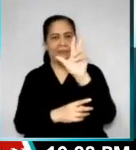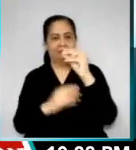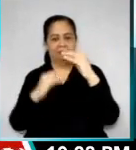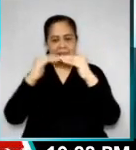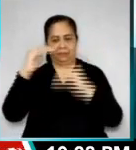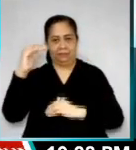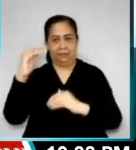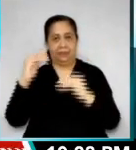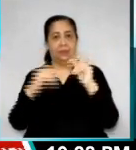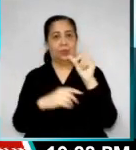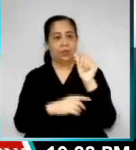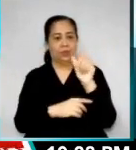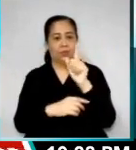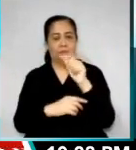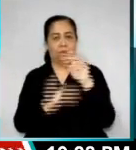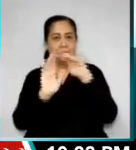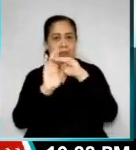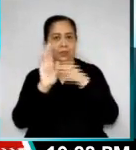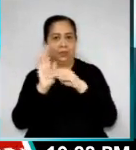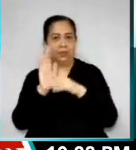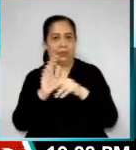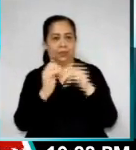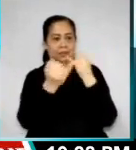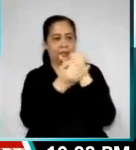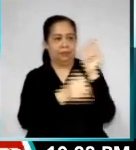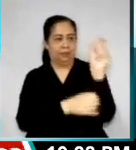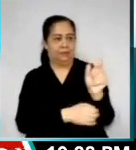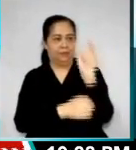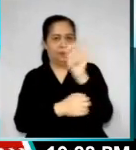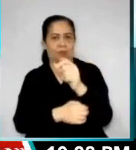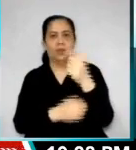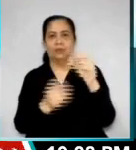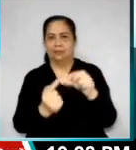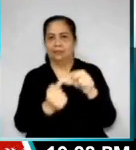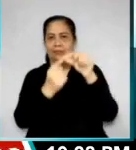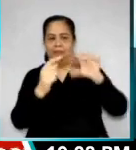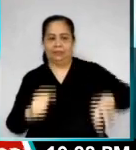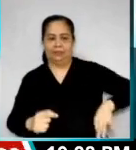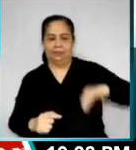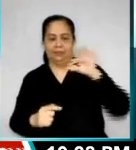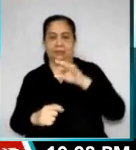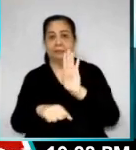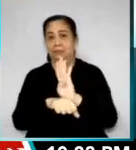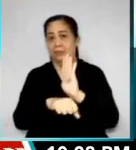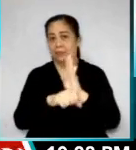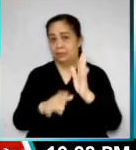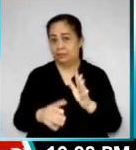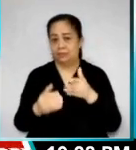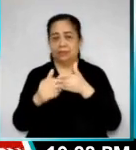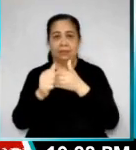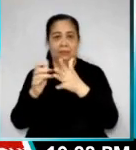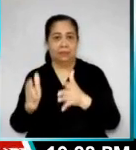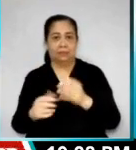list ang mga individual na may natatanging kontribusyon bilang entrepreneurs, leaders, activists at scientists.